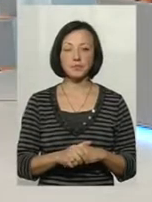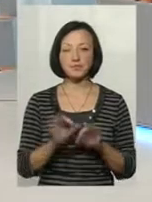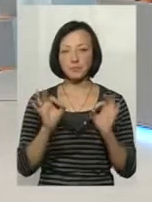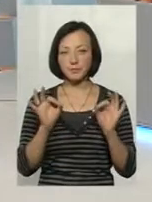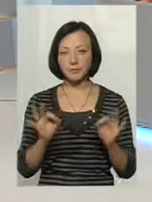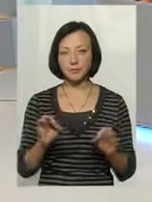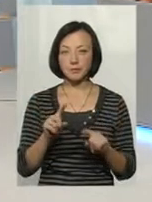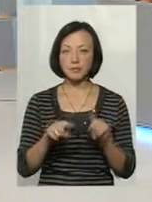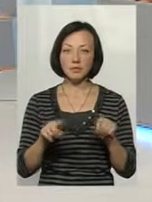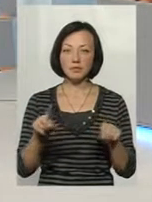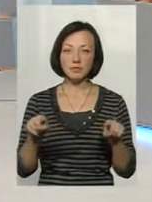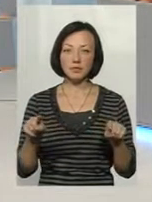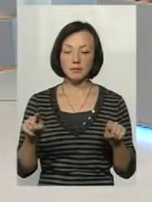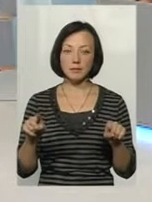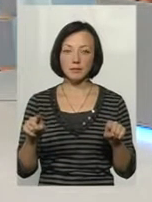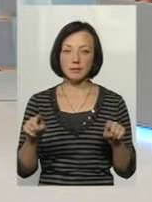деякі